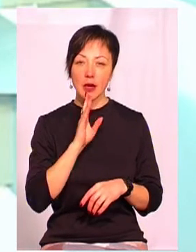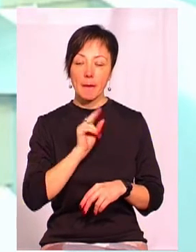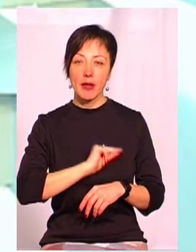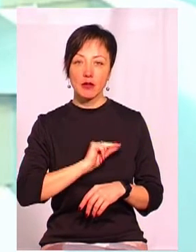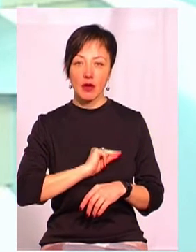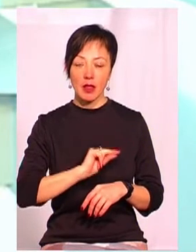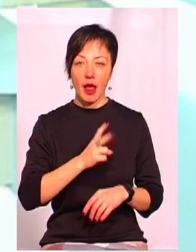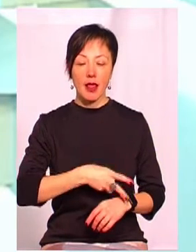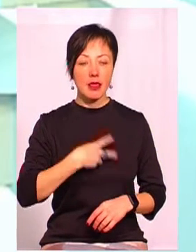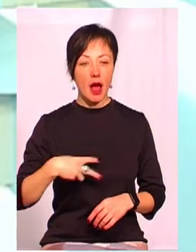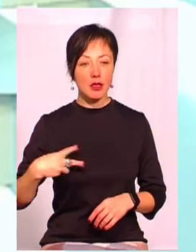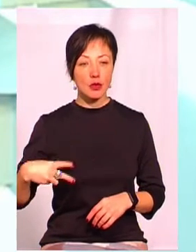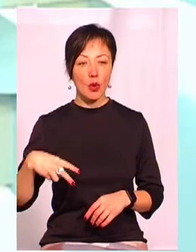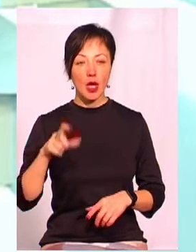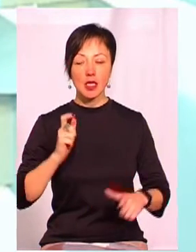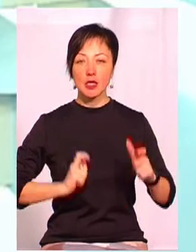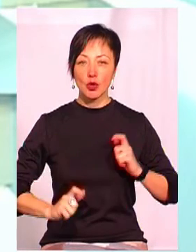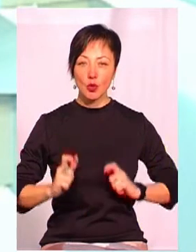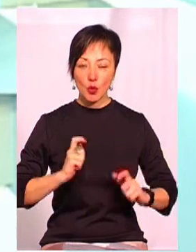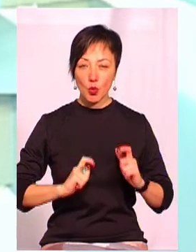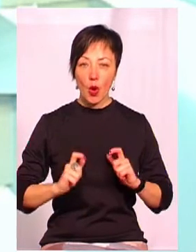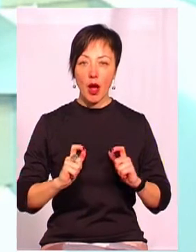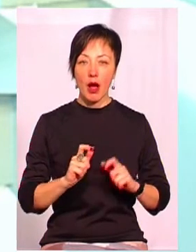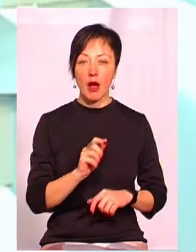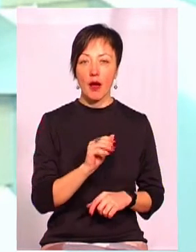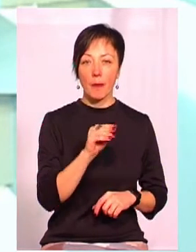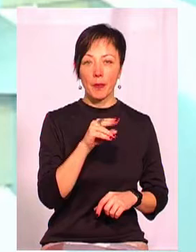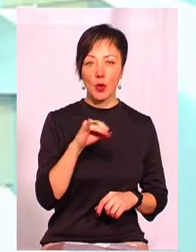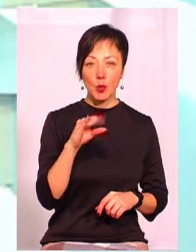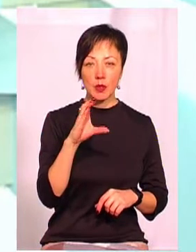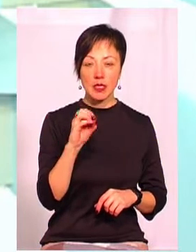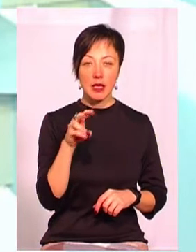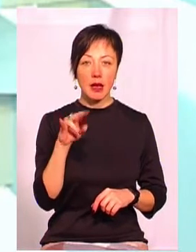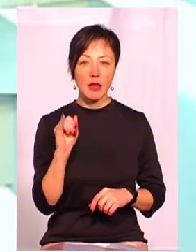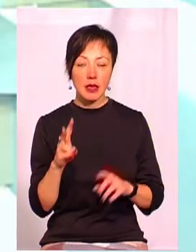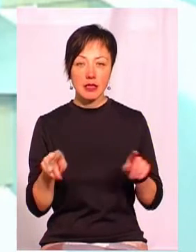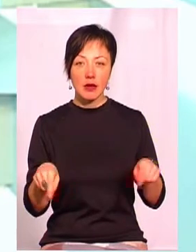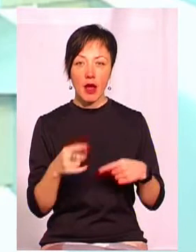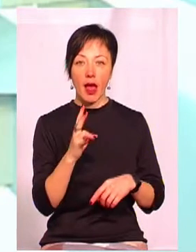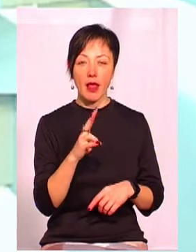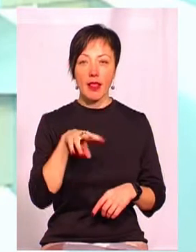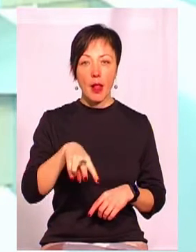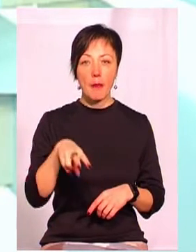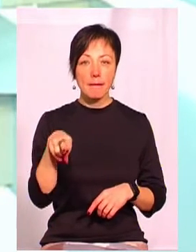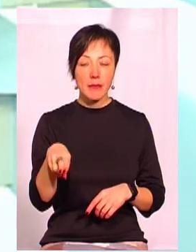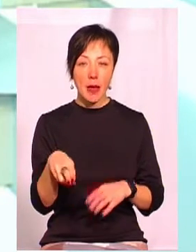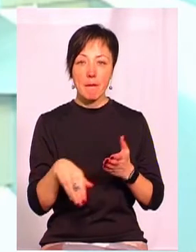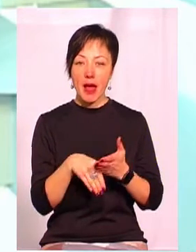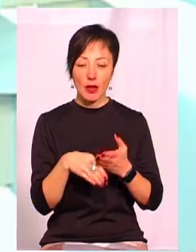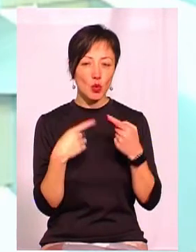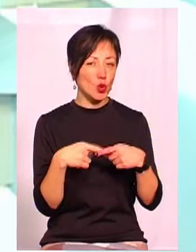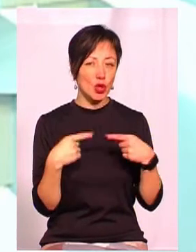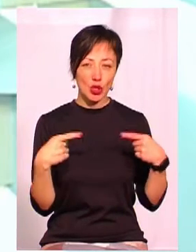працівниця Данського інституту бодинаміки, Френк П'юселік, засновник НЛП-методу і